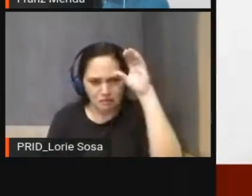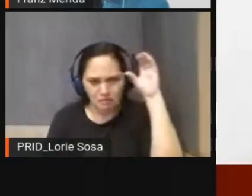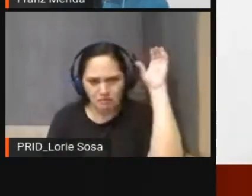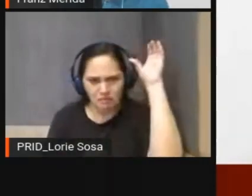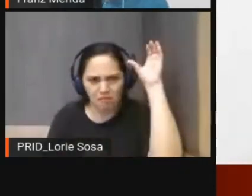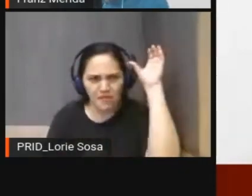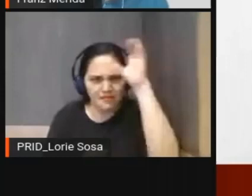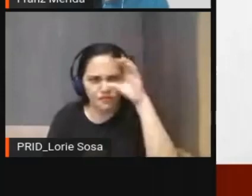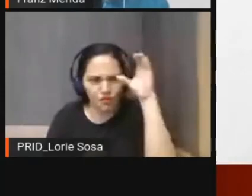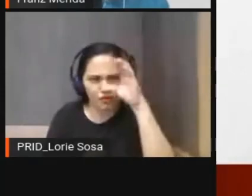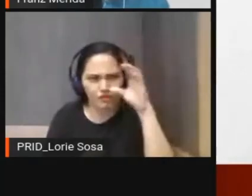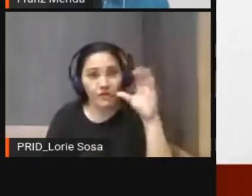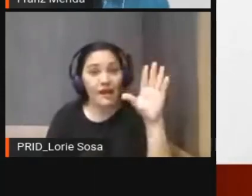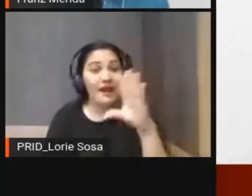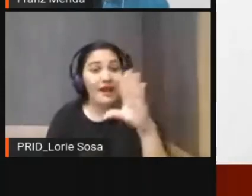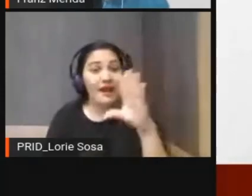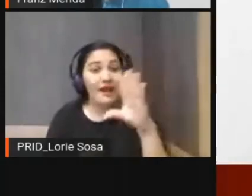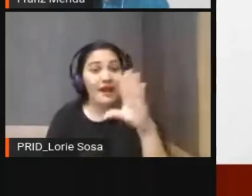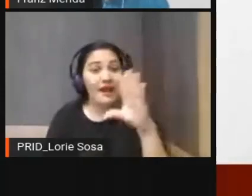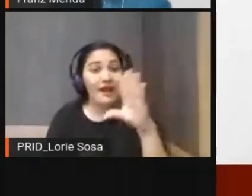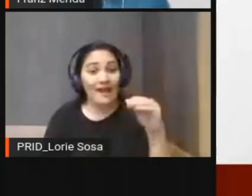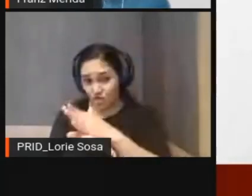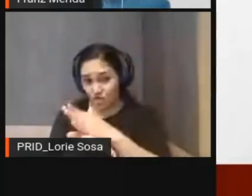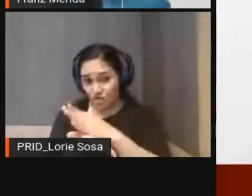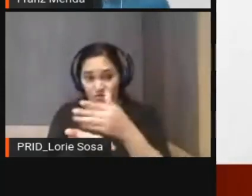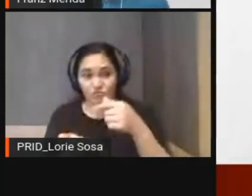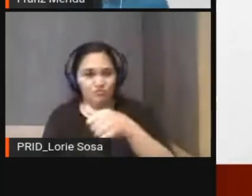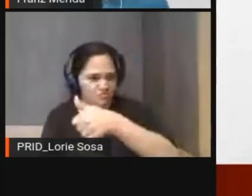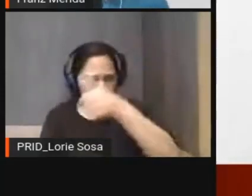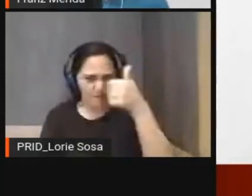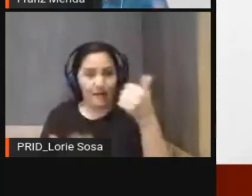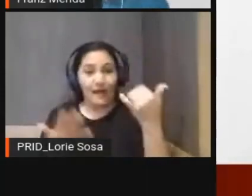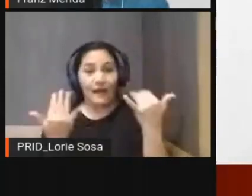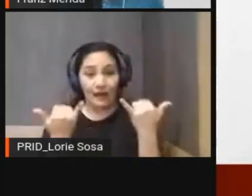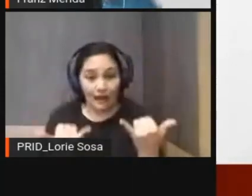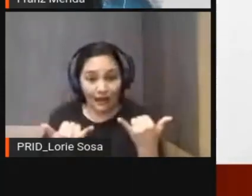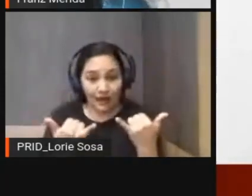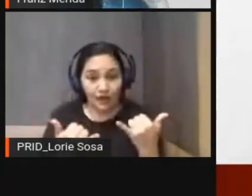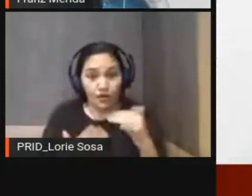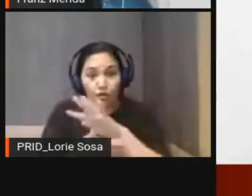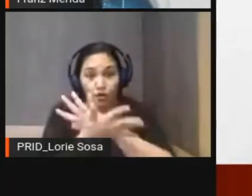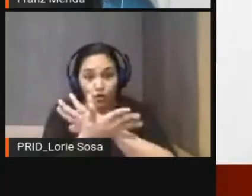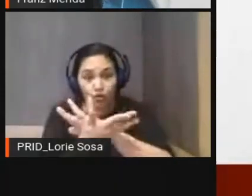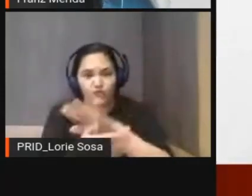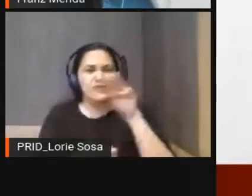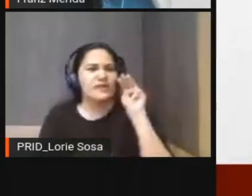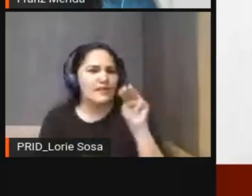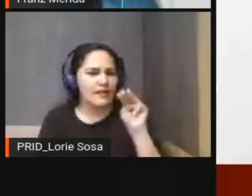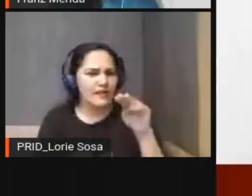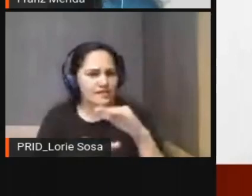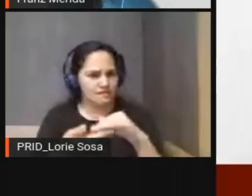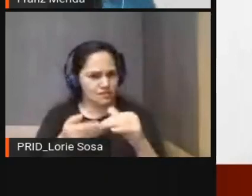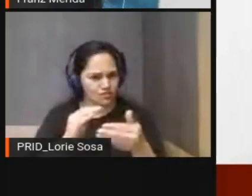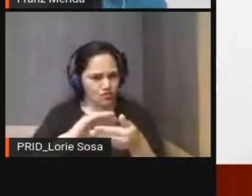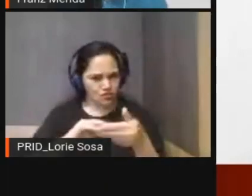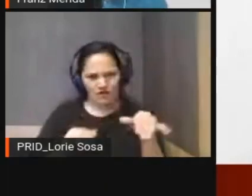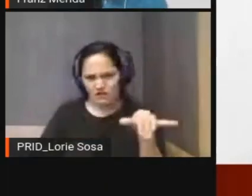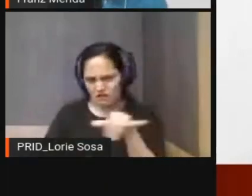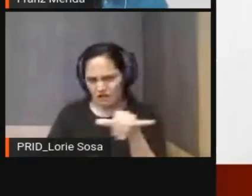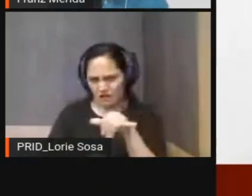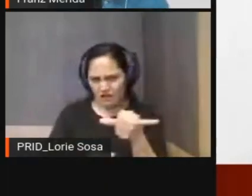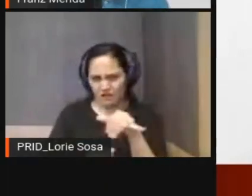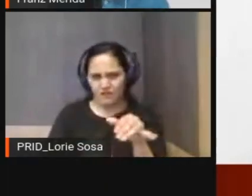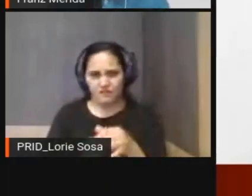Dahil sa panahon ngayon, lalong-lalo na sa pandemic, kailangan natin ng mga istoryang ganito para makapag-inspire